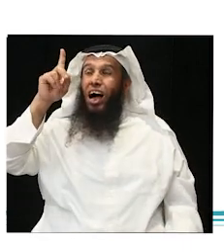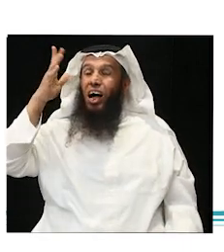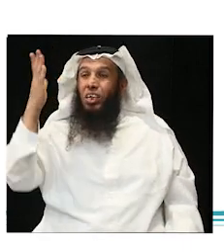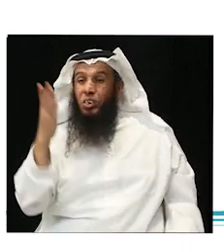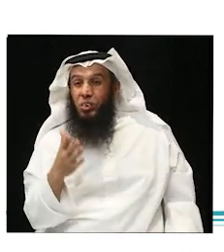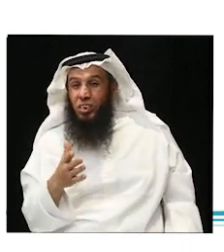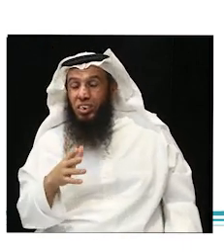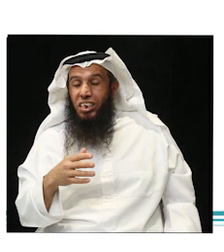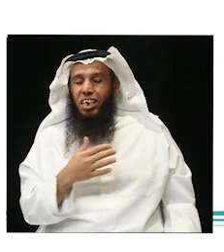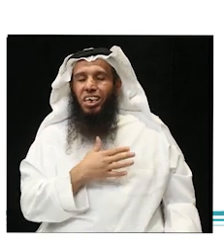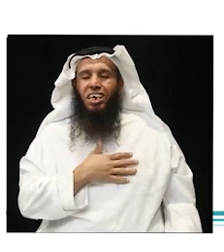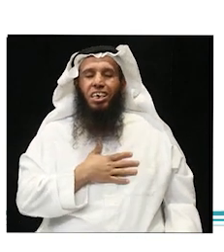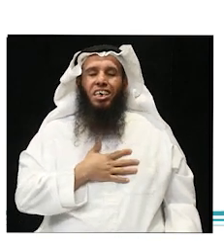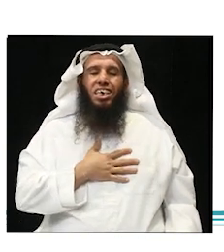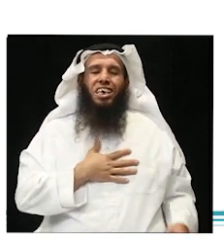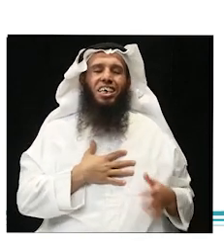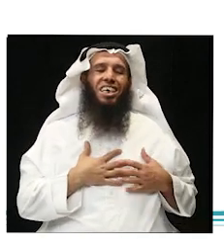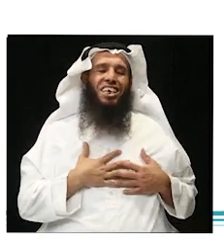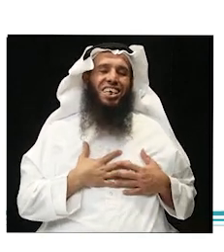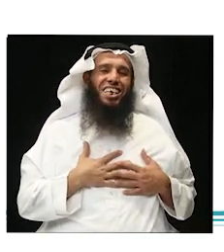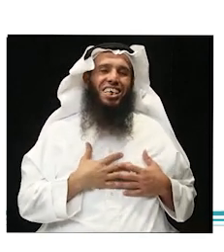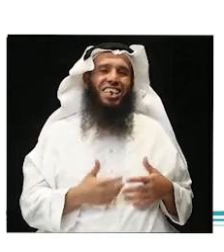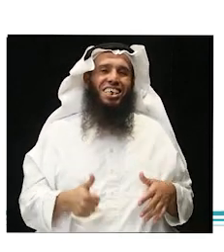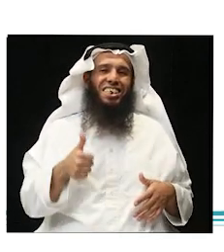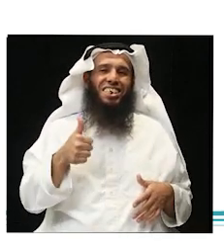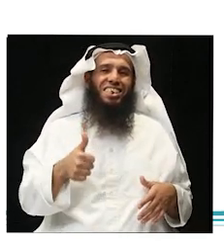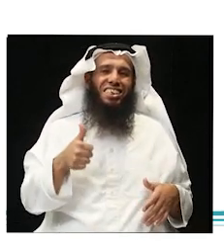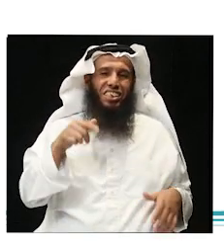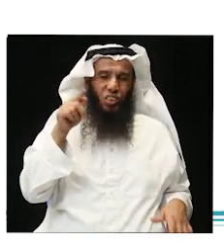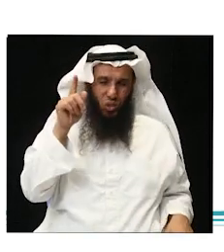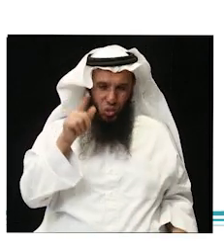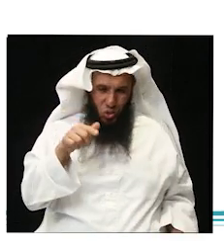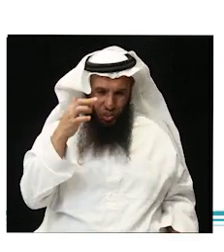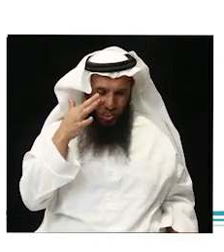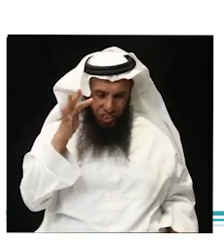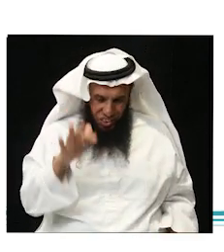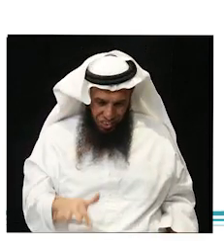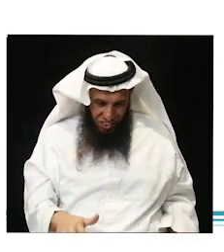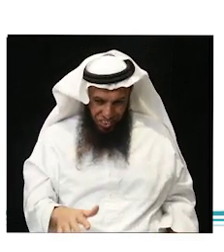ذلك. هذا ما يتعلق بصفحة 48.